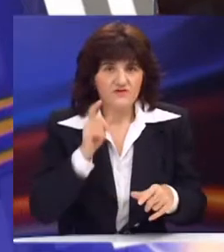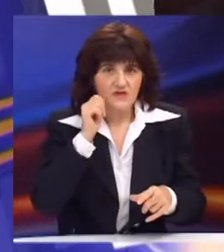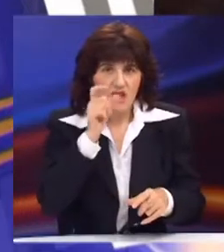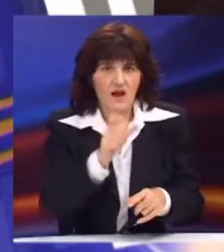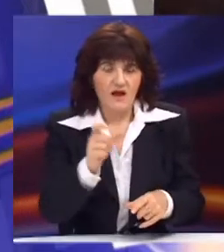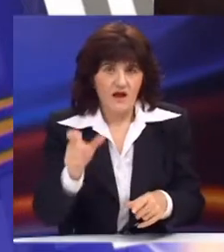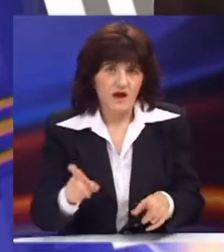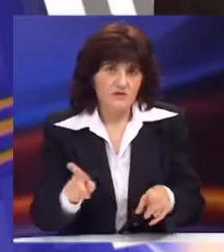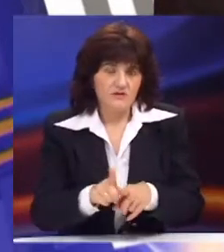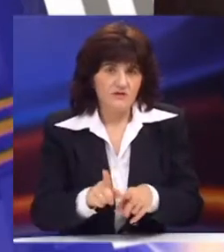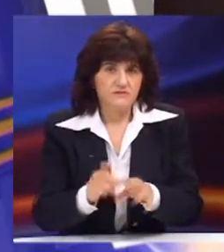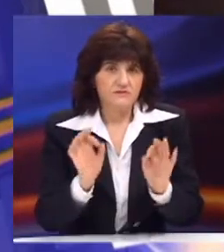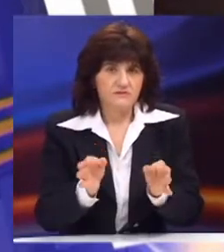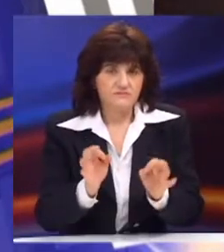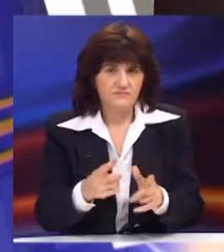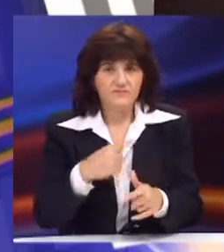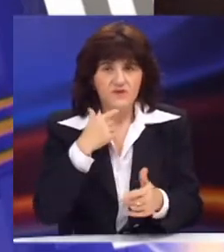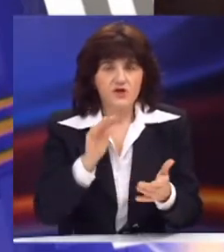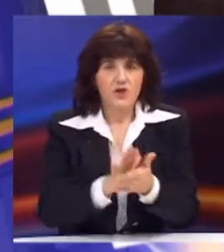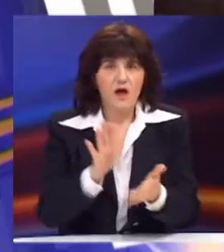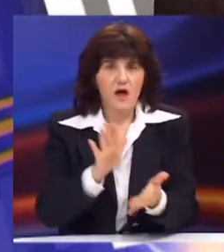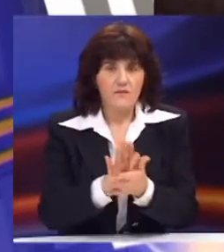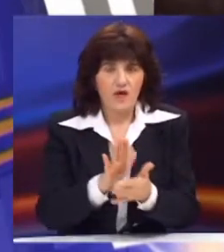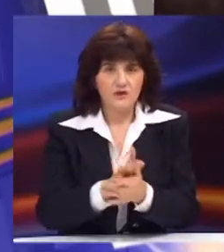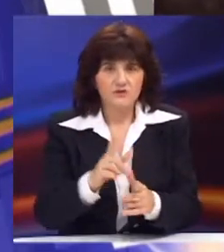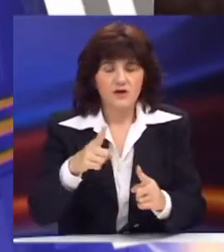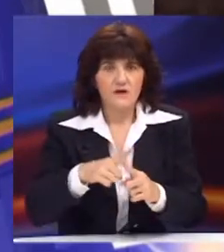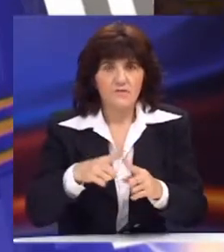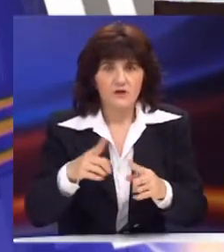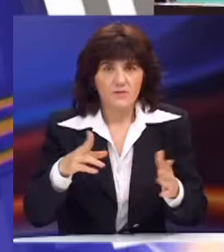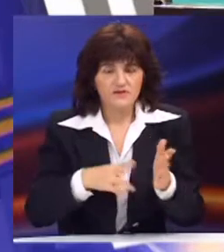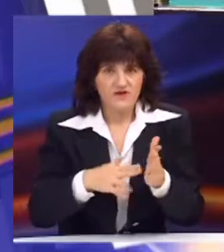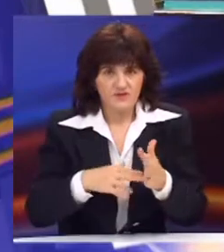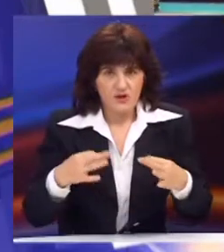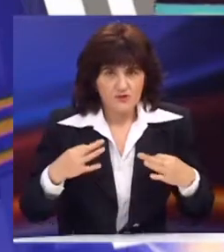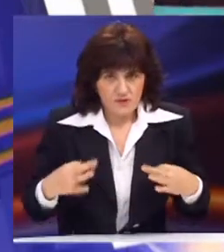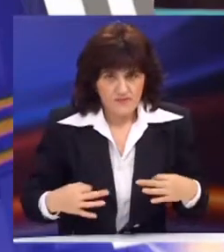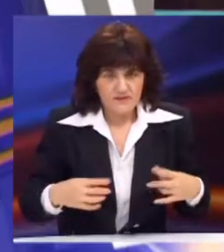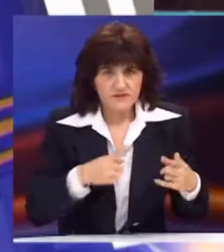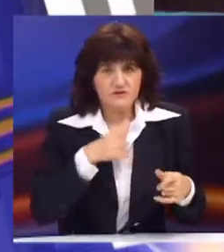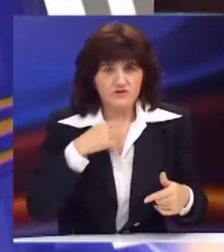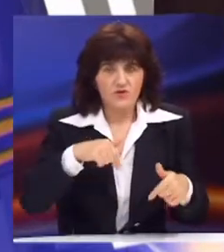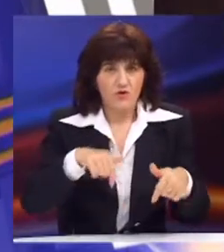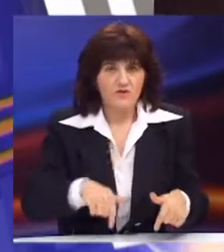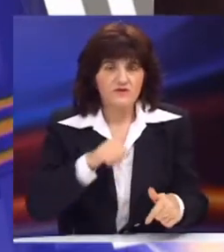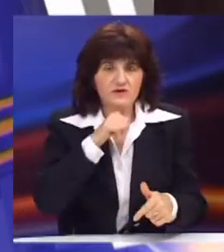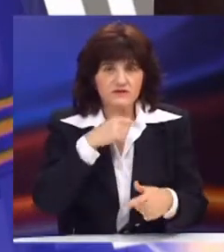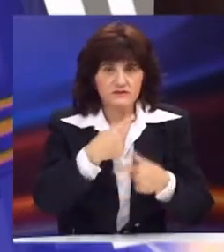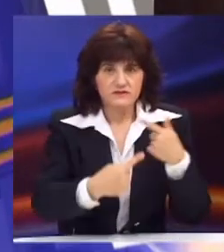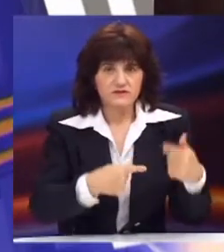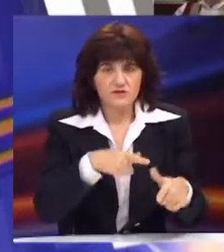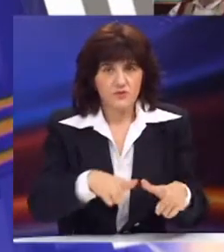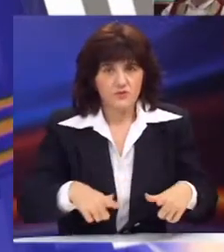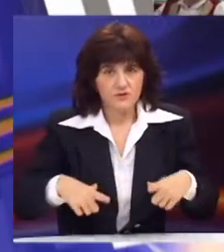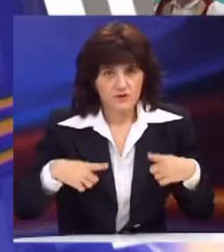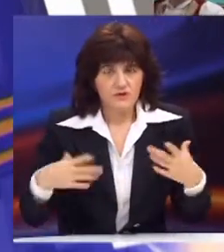autohtoni južnoslovenski narod, rekao je propraćen aplauzom predsjednik Srbije Tomislav Nikolić. On je naglasio da Bunjevci vekovima žive na ovim prostorima